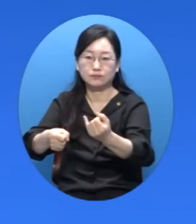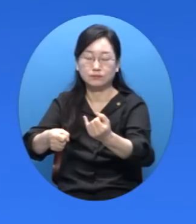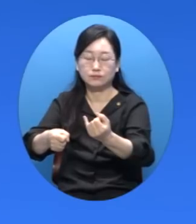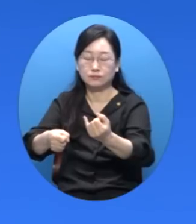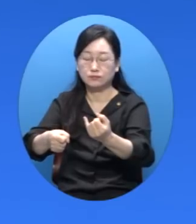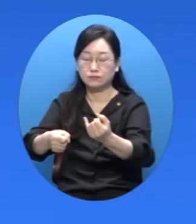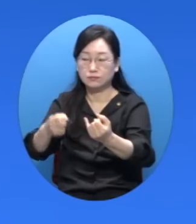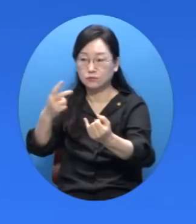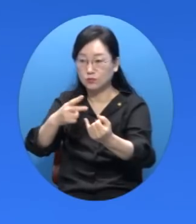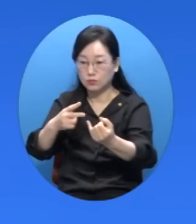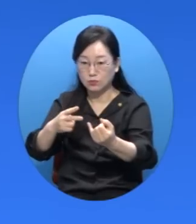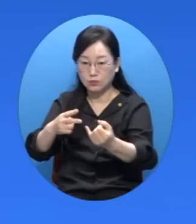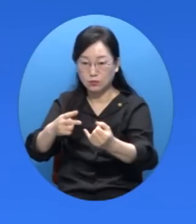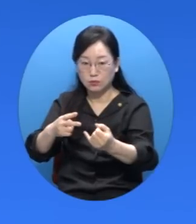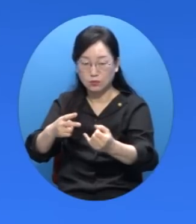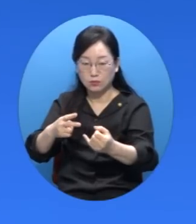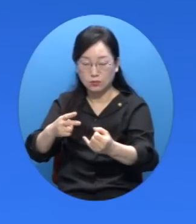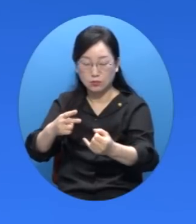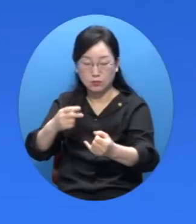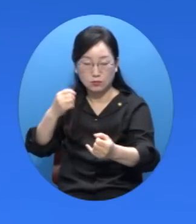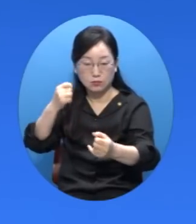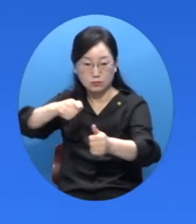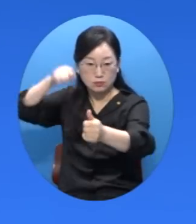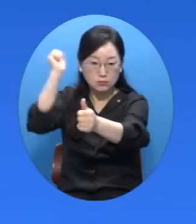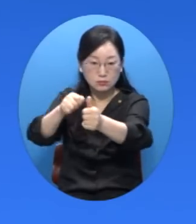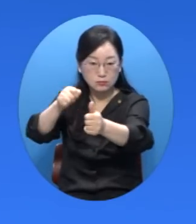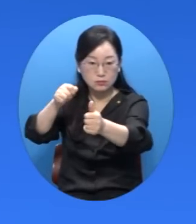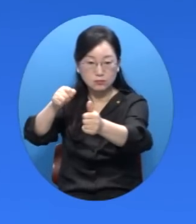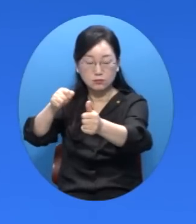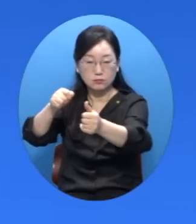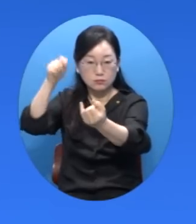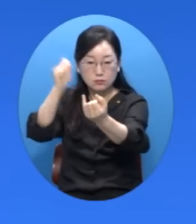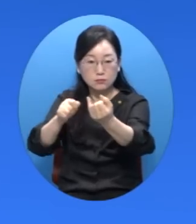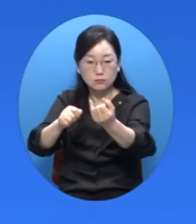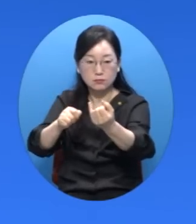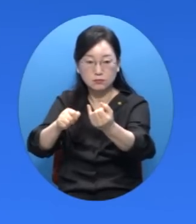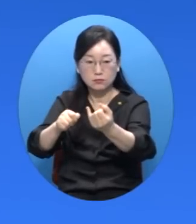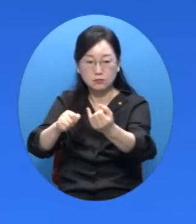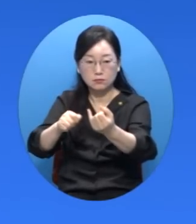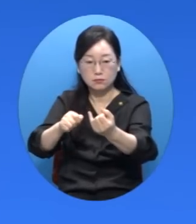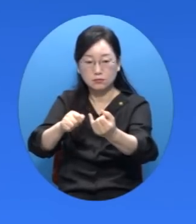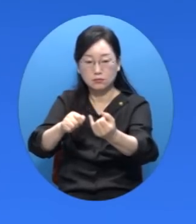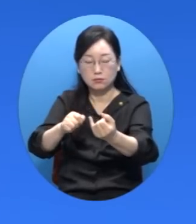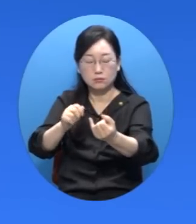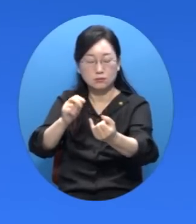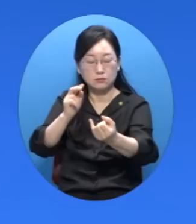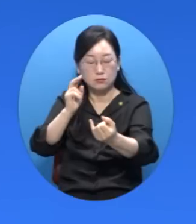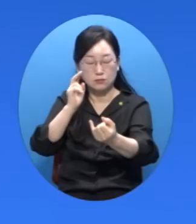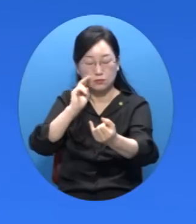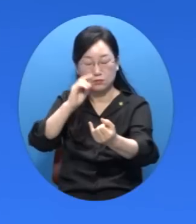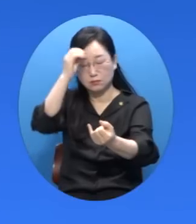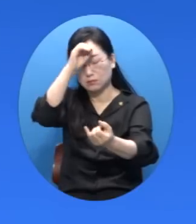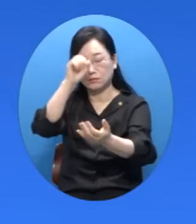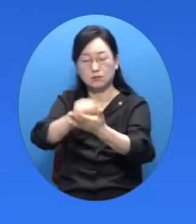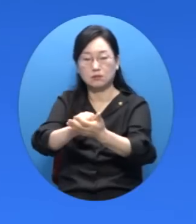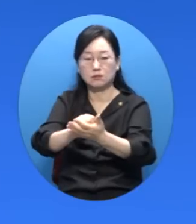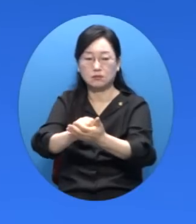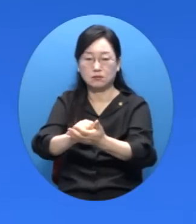또 흉기로 사람을 때려서 중태 빠지게 하기도 하고 이런 일들을 우리가 보게 되는